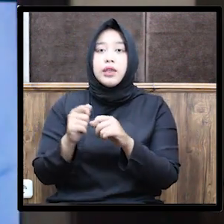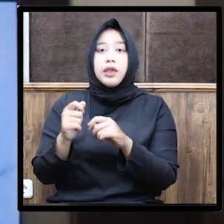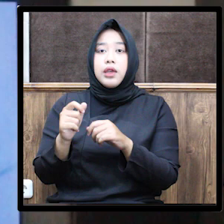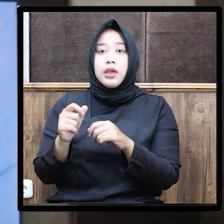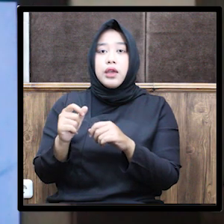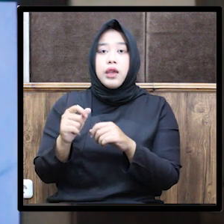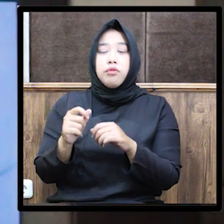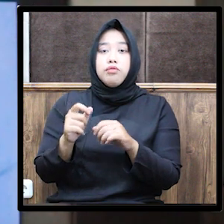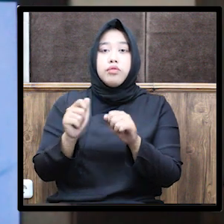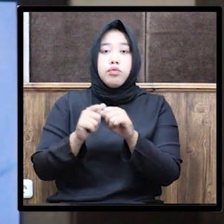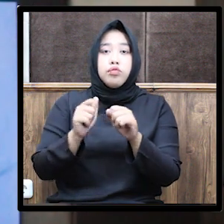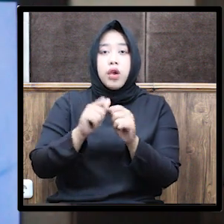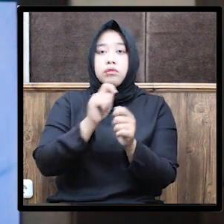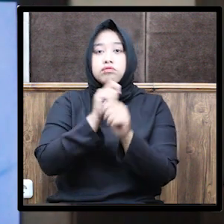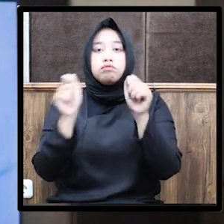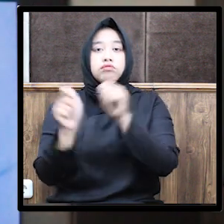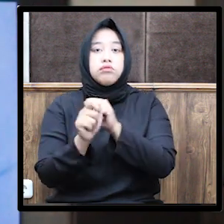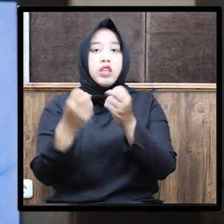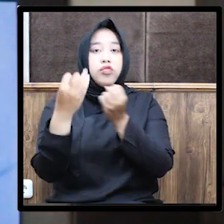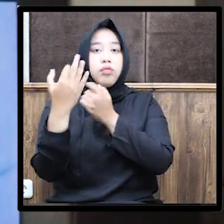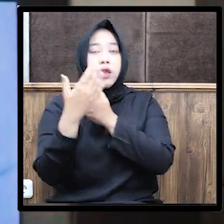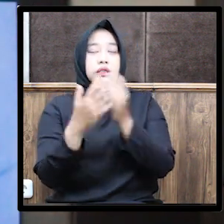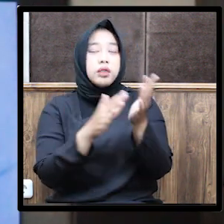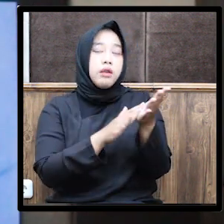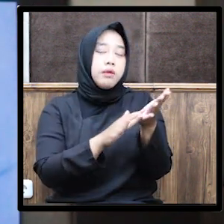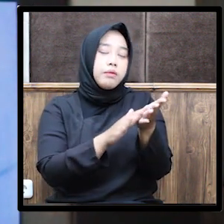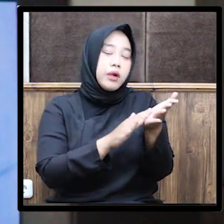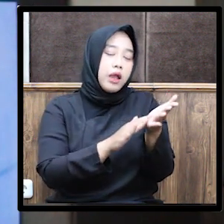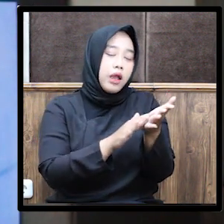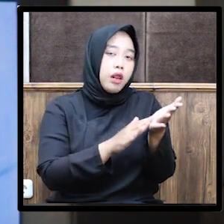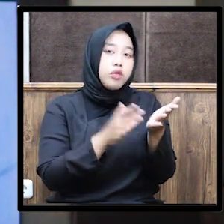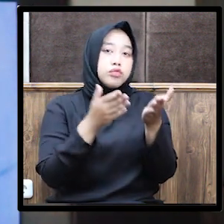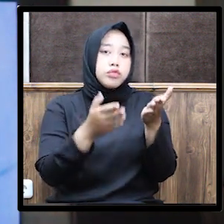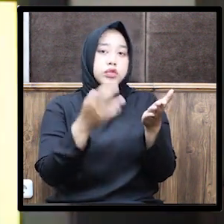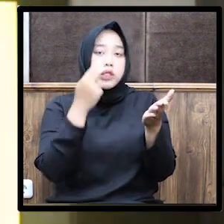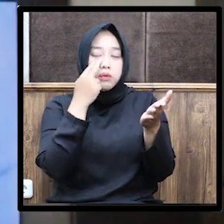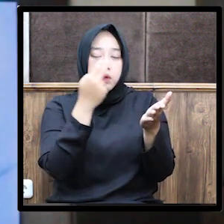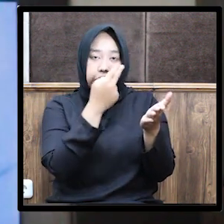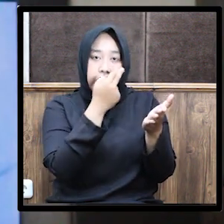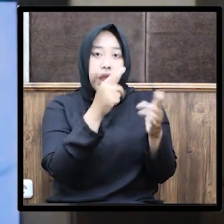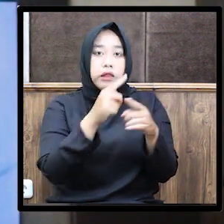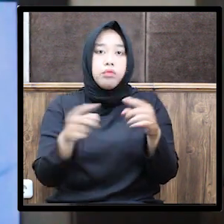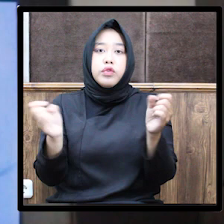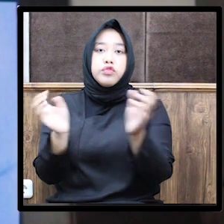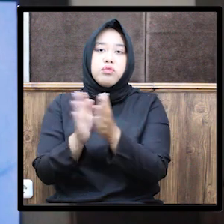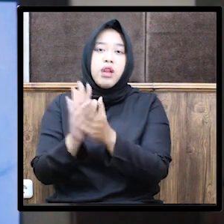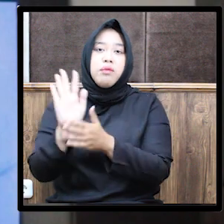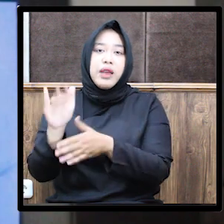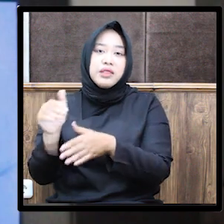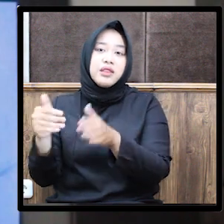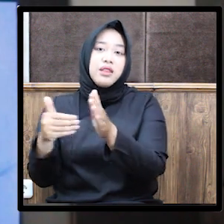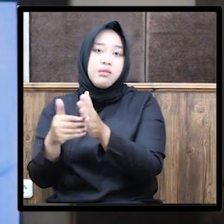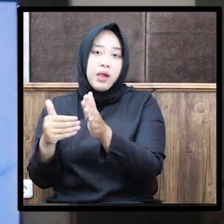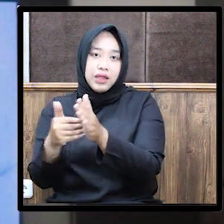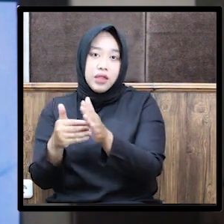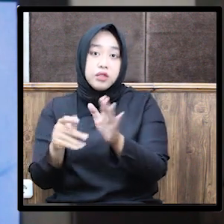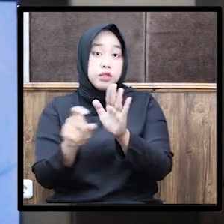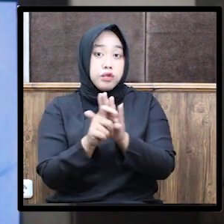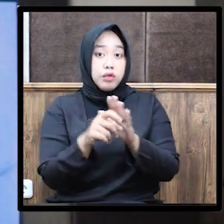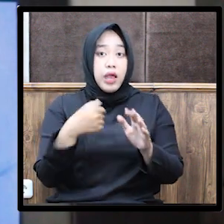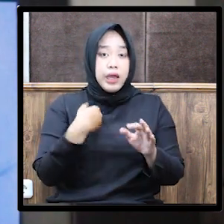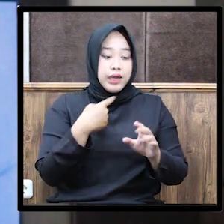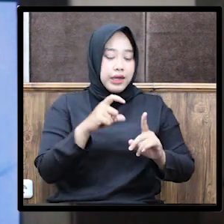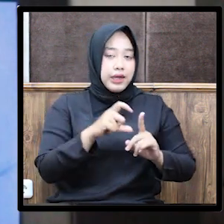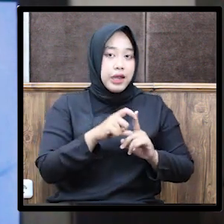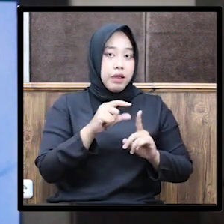Jadi maka beberapa kemudian mencetak leaflet dalam bentuk braille kita cetak, tapi memang masih terbatas. Itu